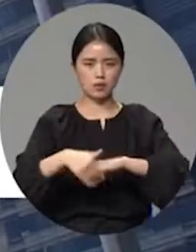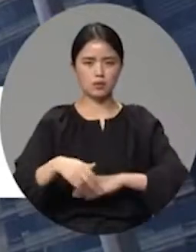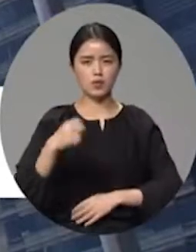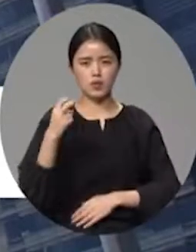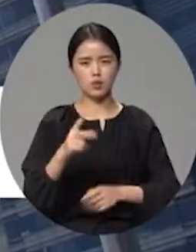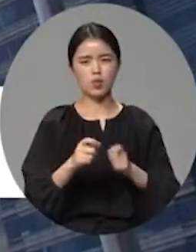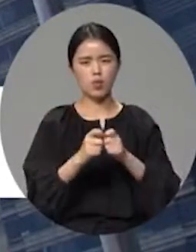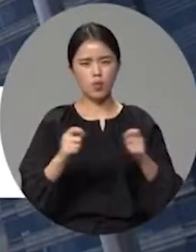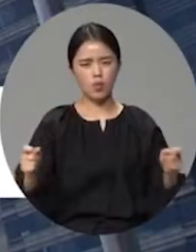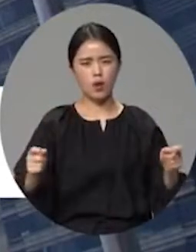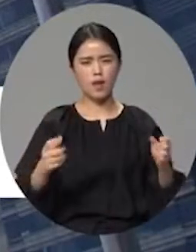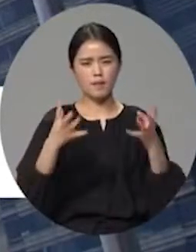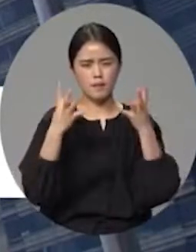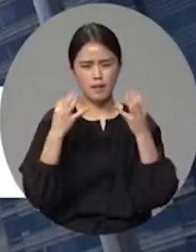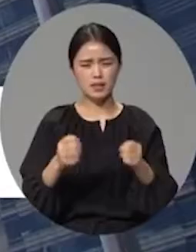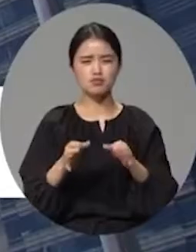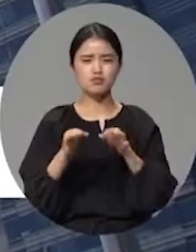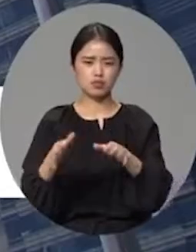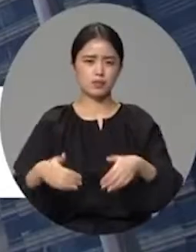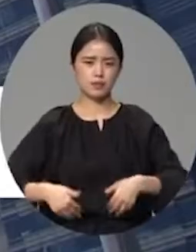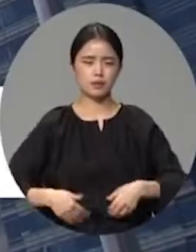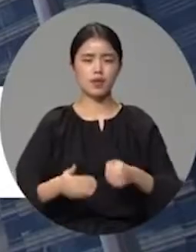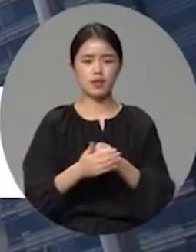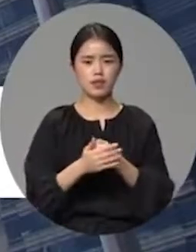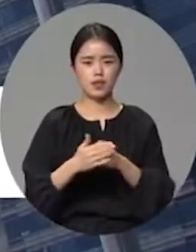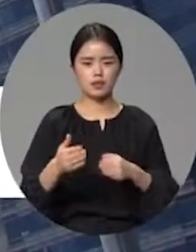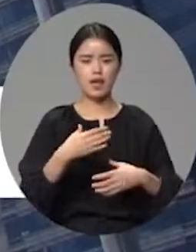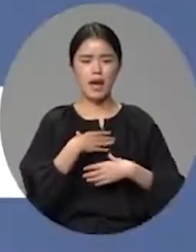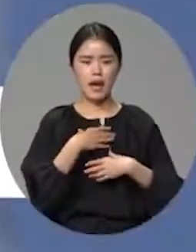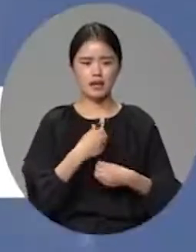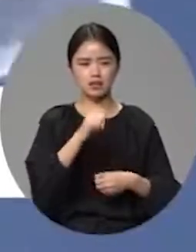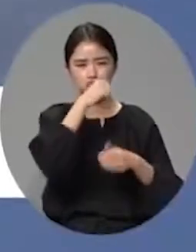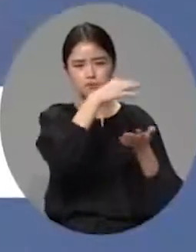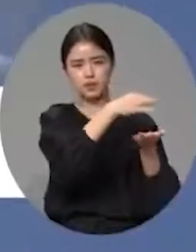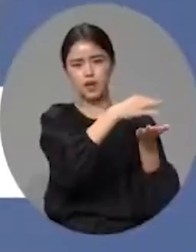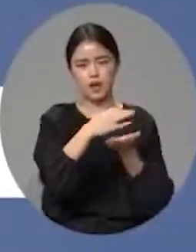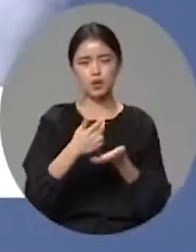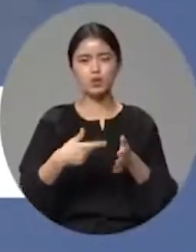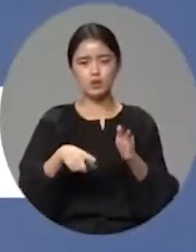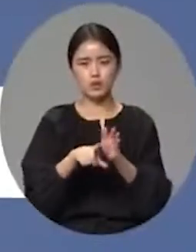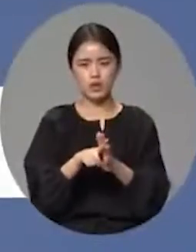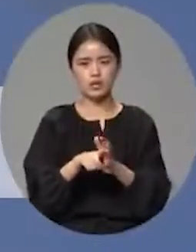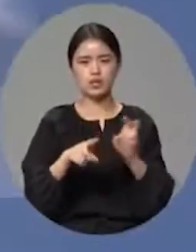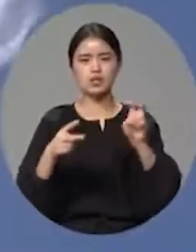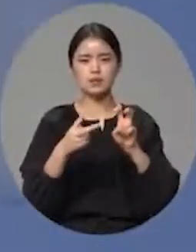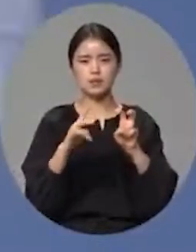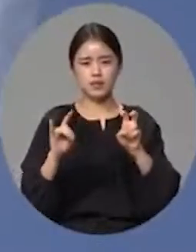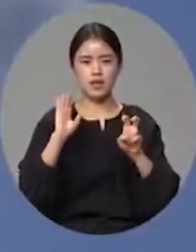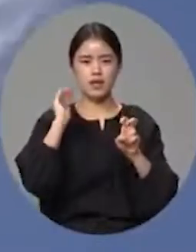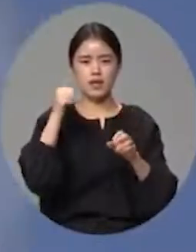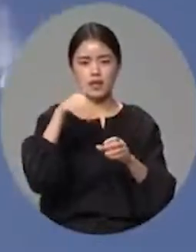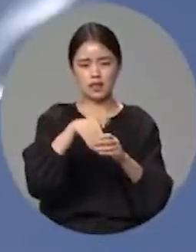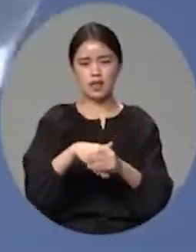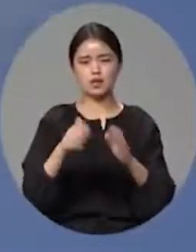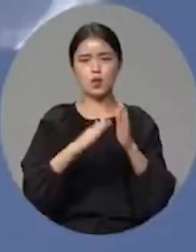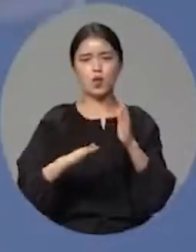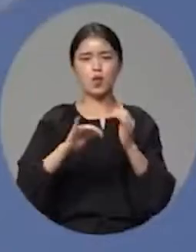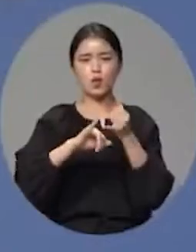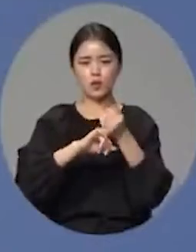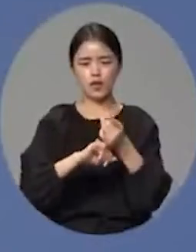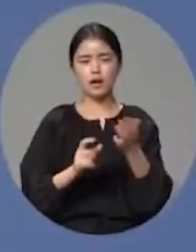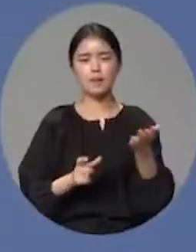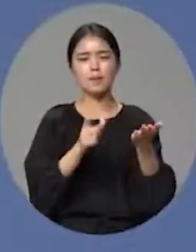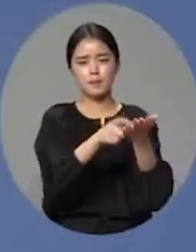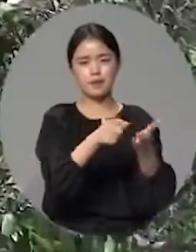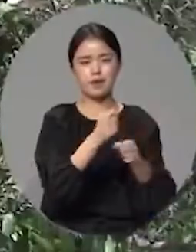돈은 장기간 대규모 투자가 필요한 사업인 만큼 안정적인 국비 확보를 위해 제 20대 대선 공약 반영에 힘쓴다는